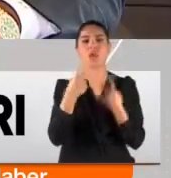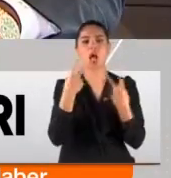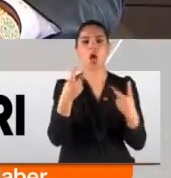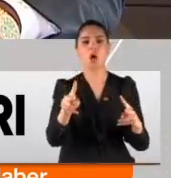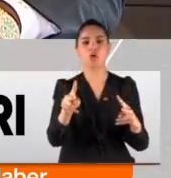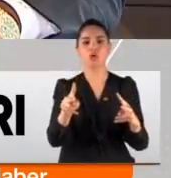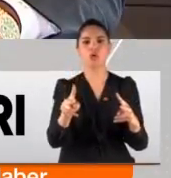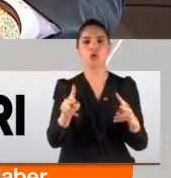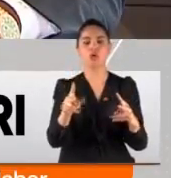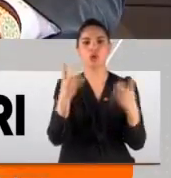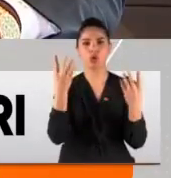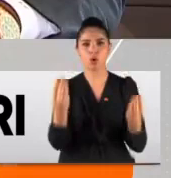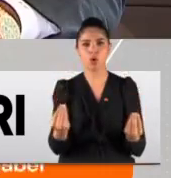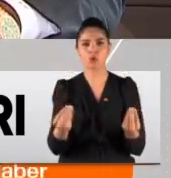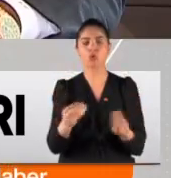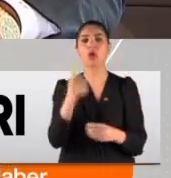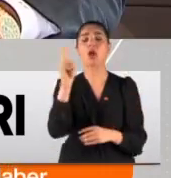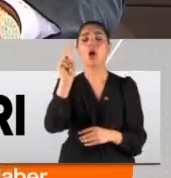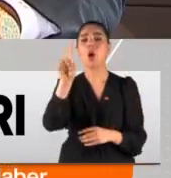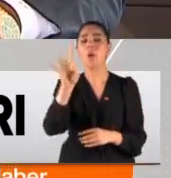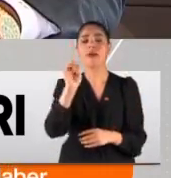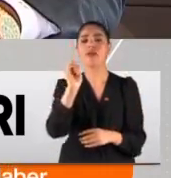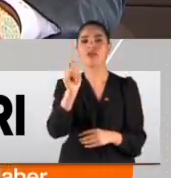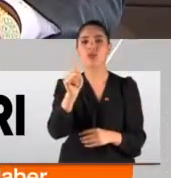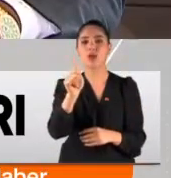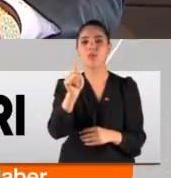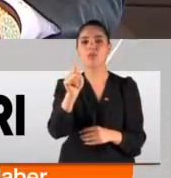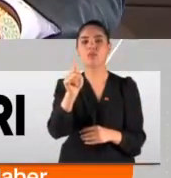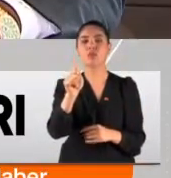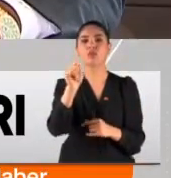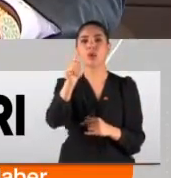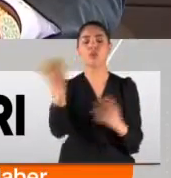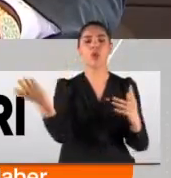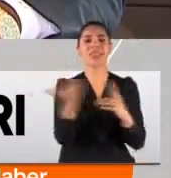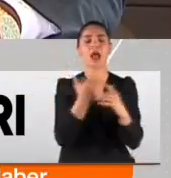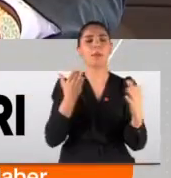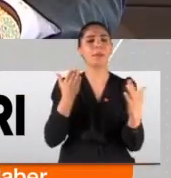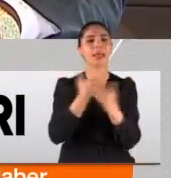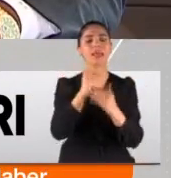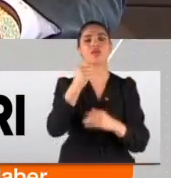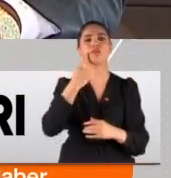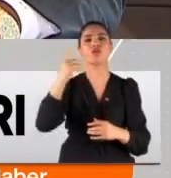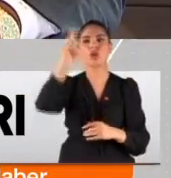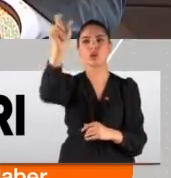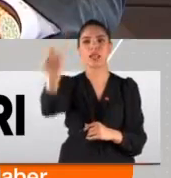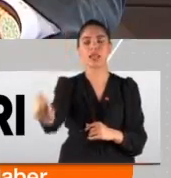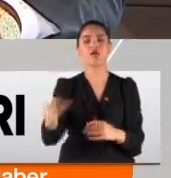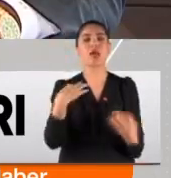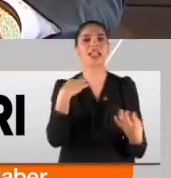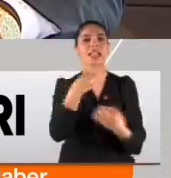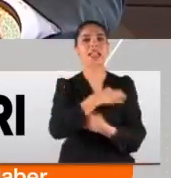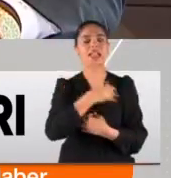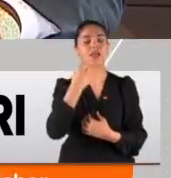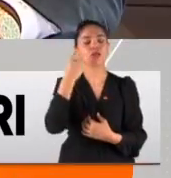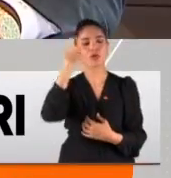taraf oldu. 15 Temmuz'da ülkemizde yaşanan darbe girişimi Cumhurbaşkanımız Sayın Recep